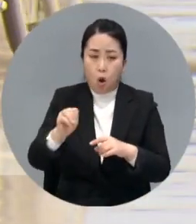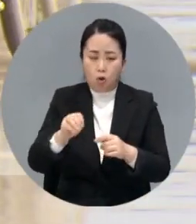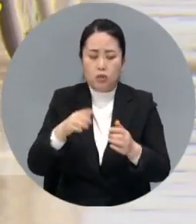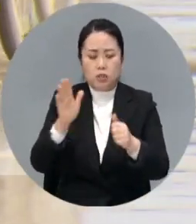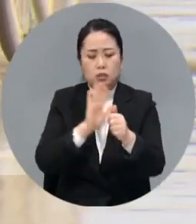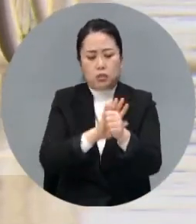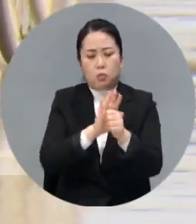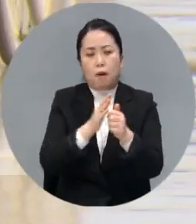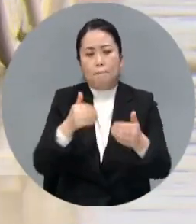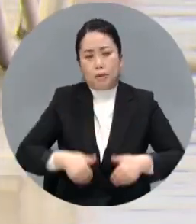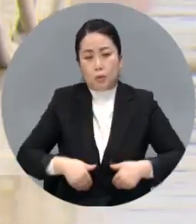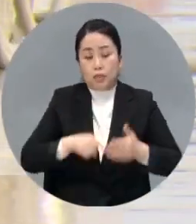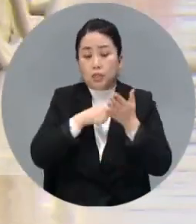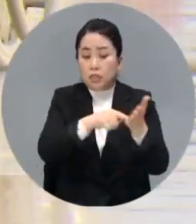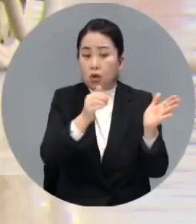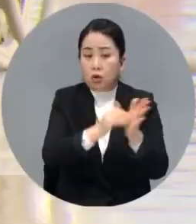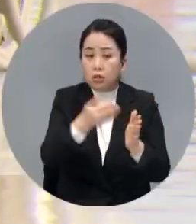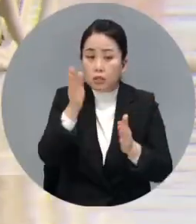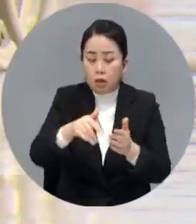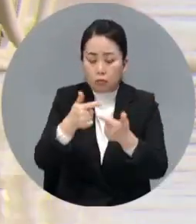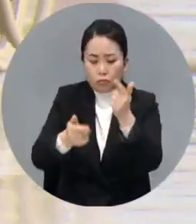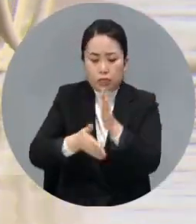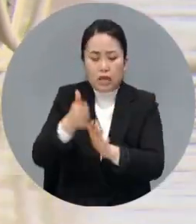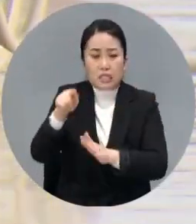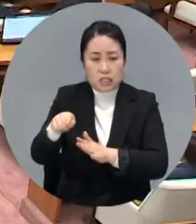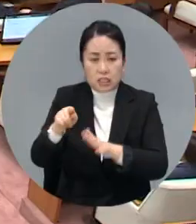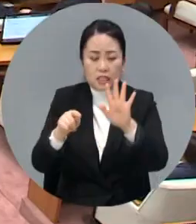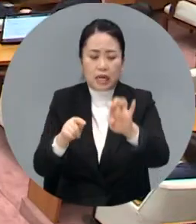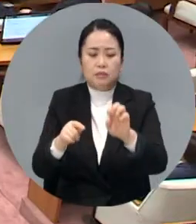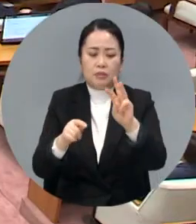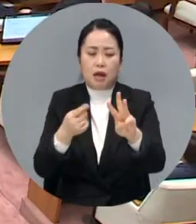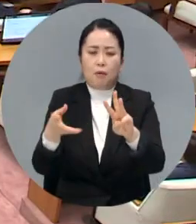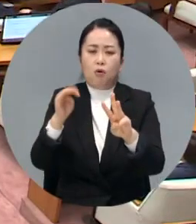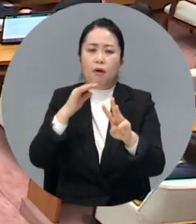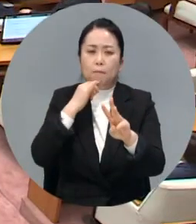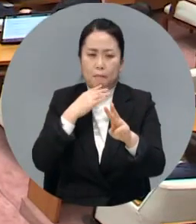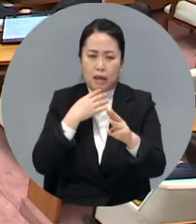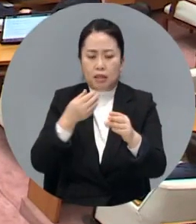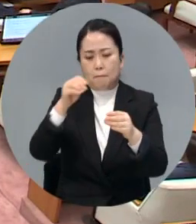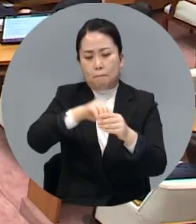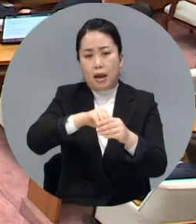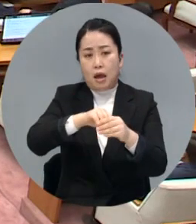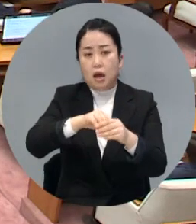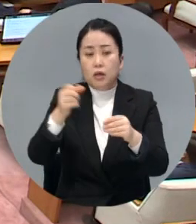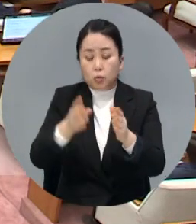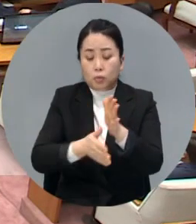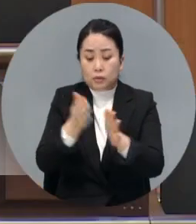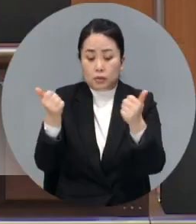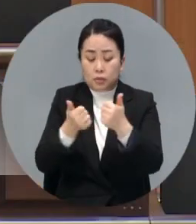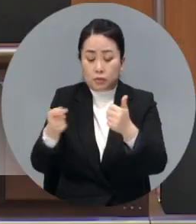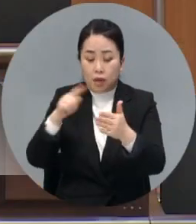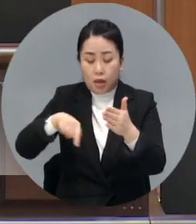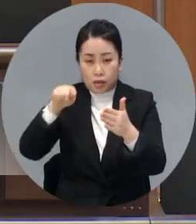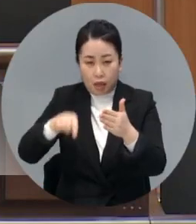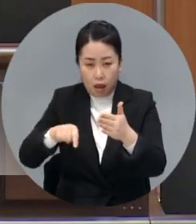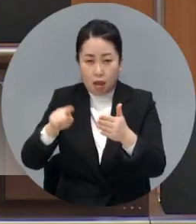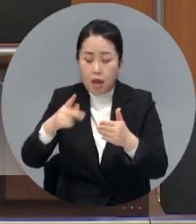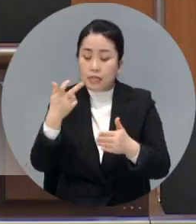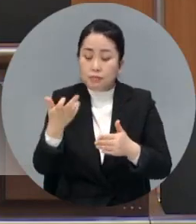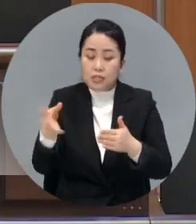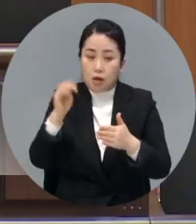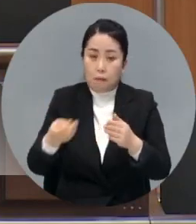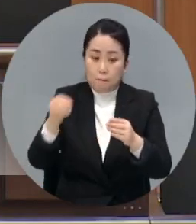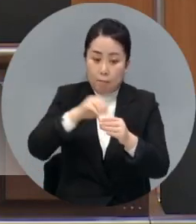요청했는데 부산시는 43억 원만 예산안에 반영했습니다. 시의회에서 17억 증액하면서